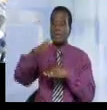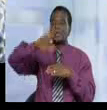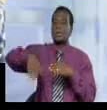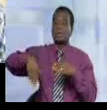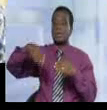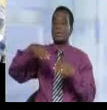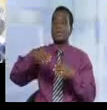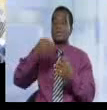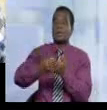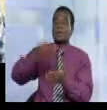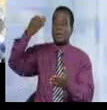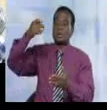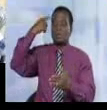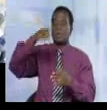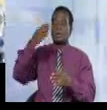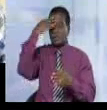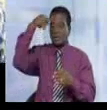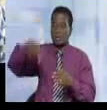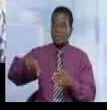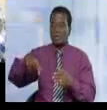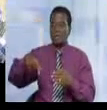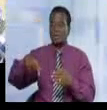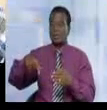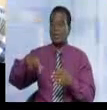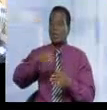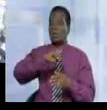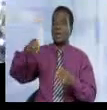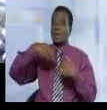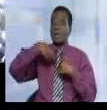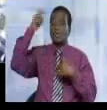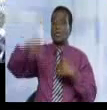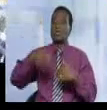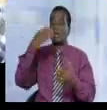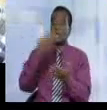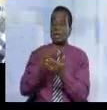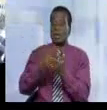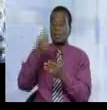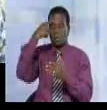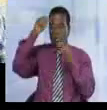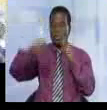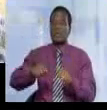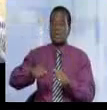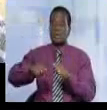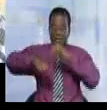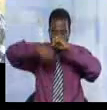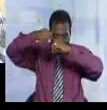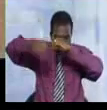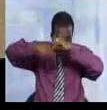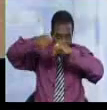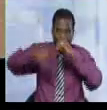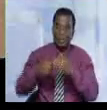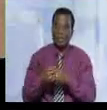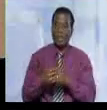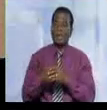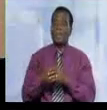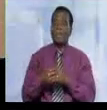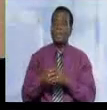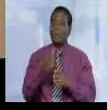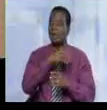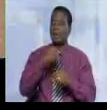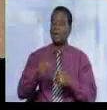ressort, les financiers pour qu'ils sachent que le secteur il est bon, il est promoteur, donc on peut le financer. Le FIPA